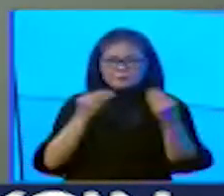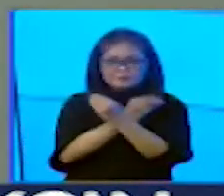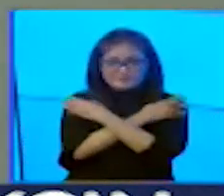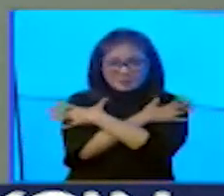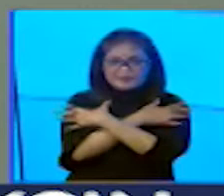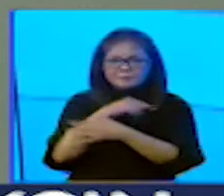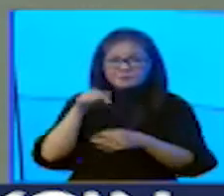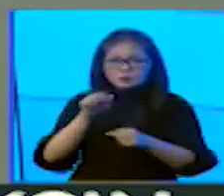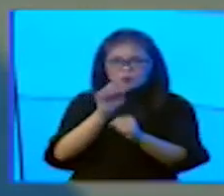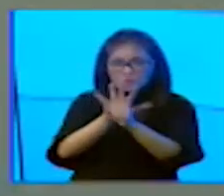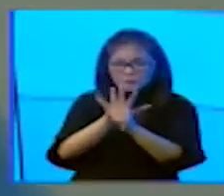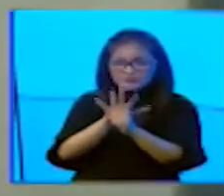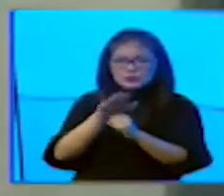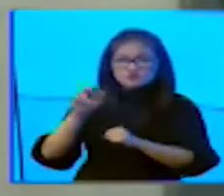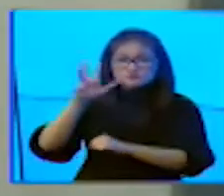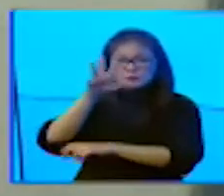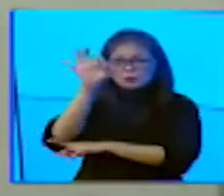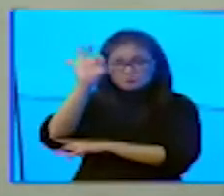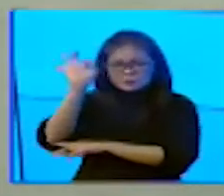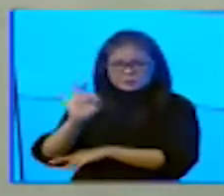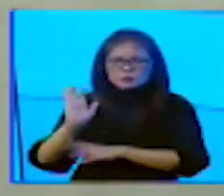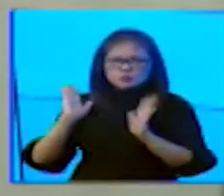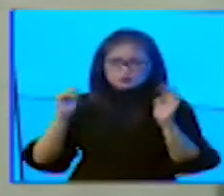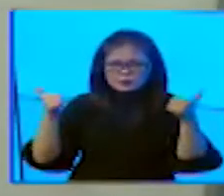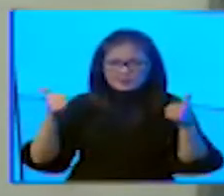COVID-19 mendekati 90%.